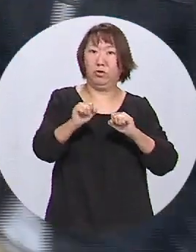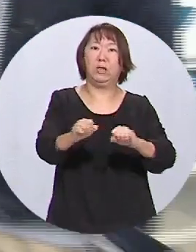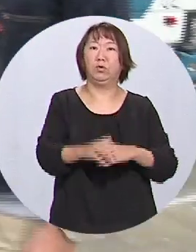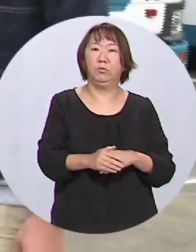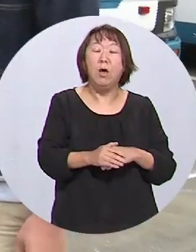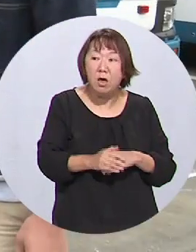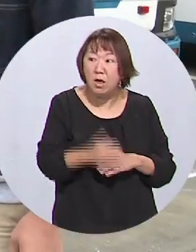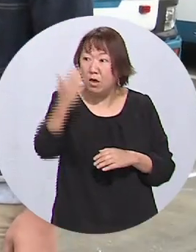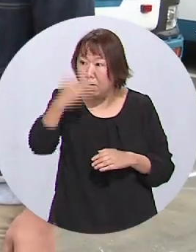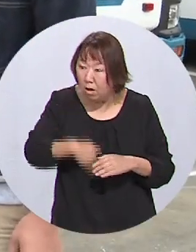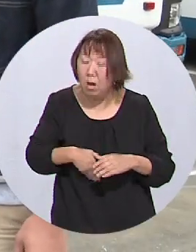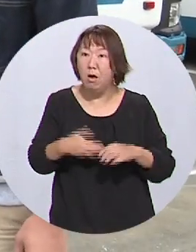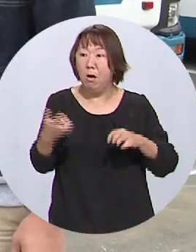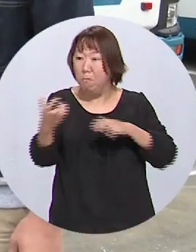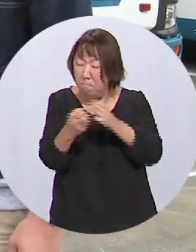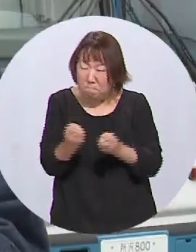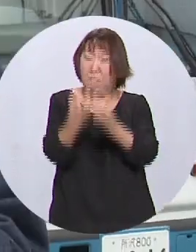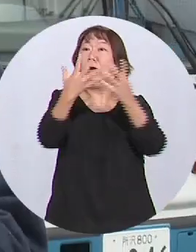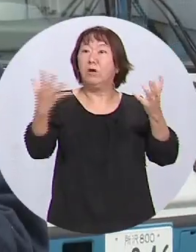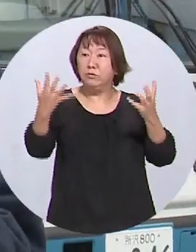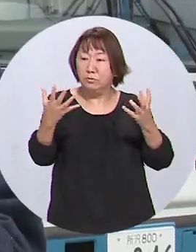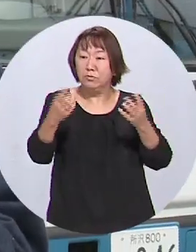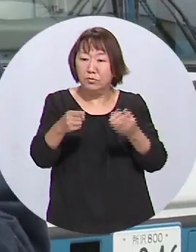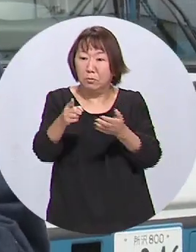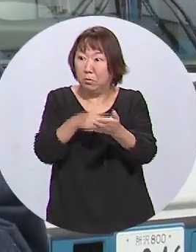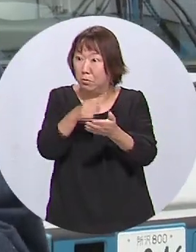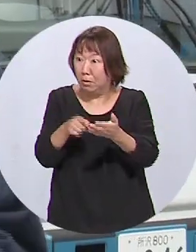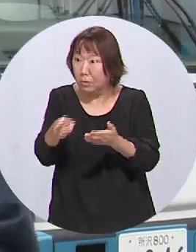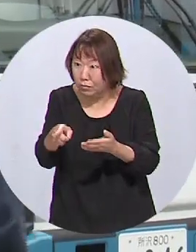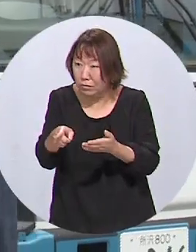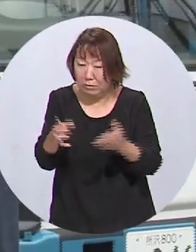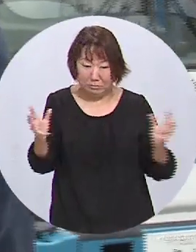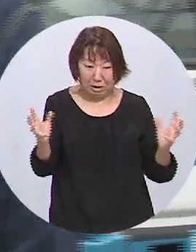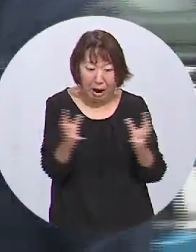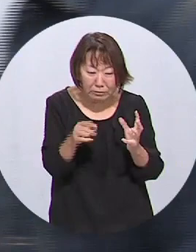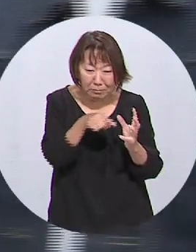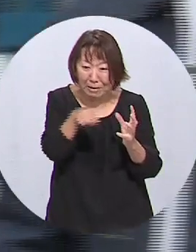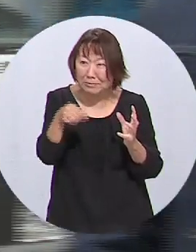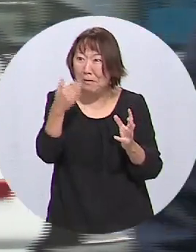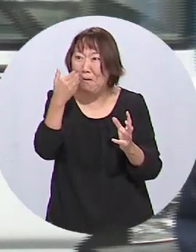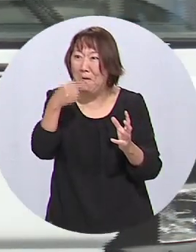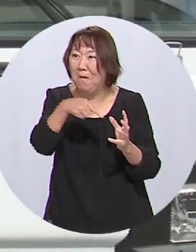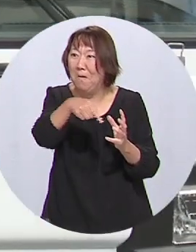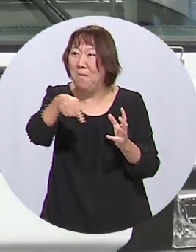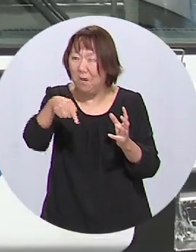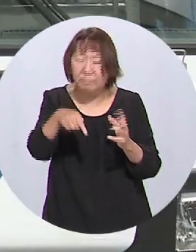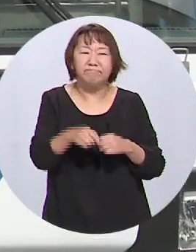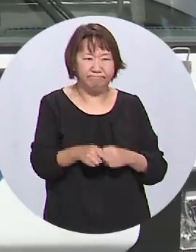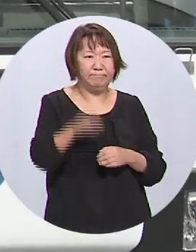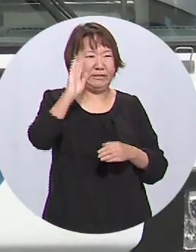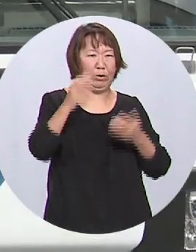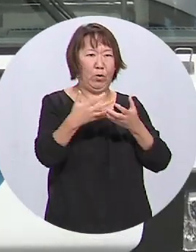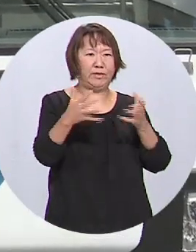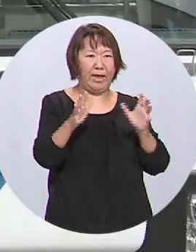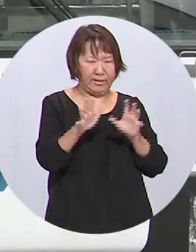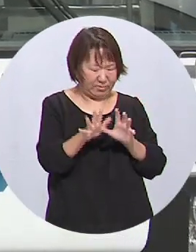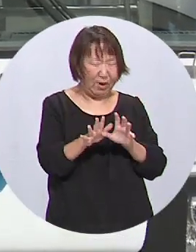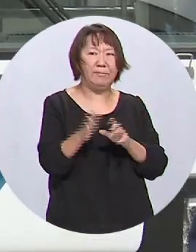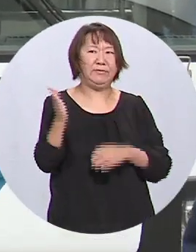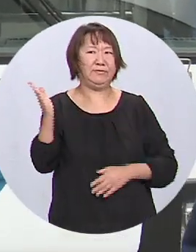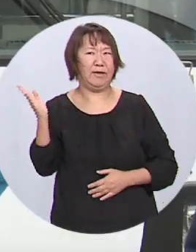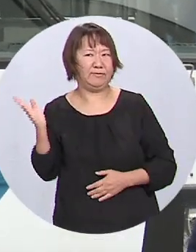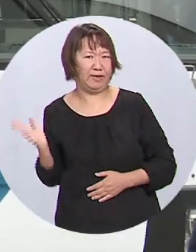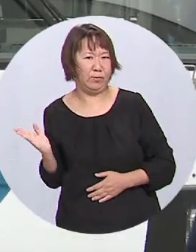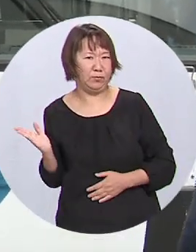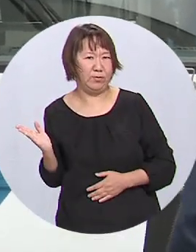発物も取り扱うんですか。 はい、そうなんです。 どんな人たちの集まりなんですかね。 はい、機動隊は治安最後の砦という